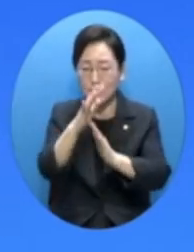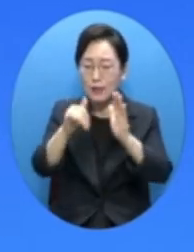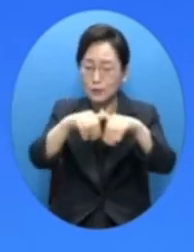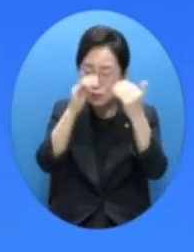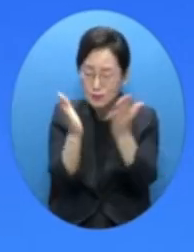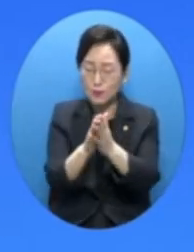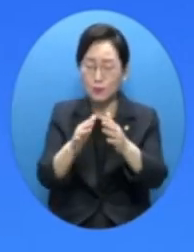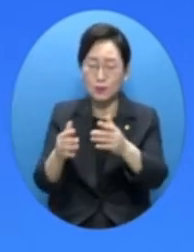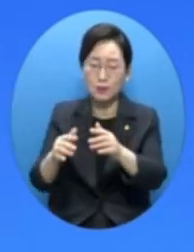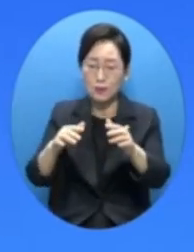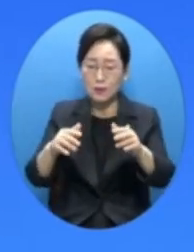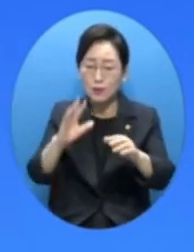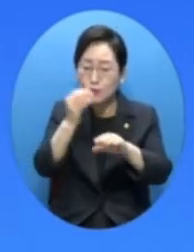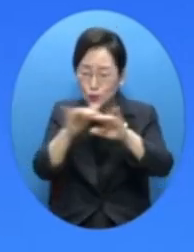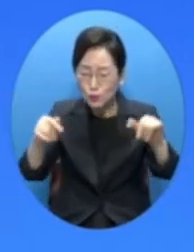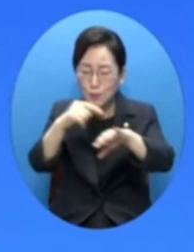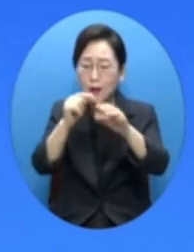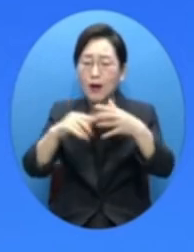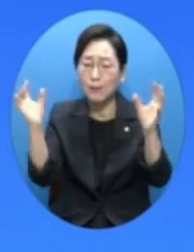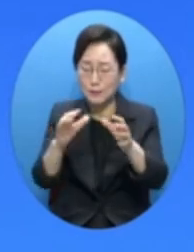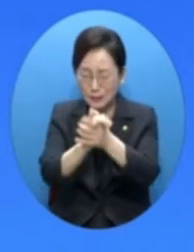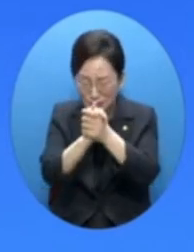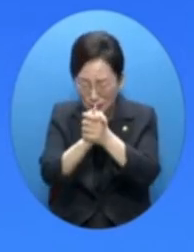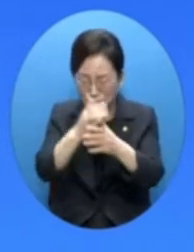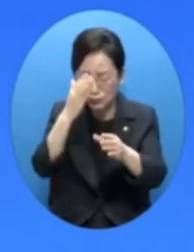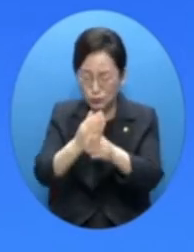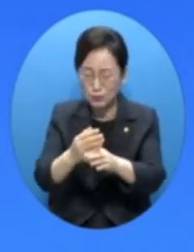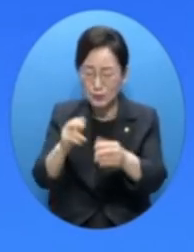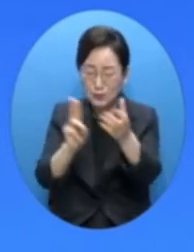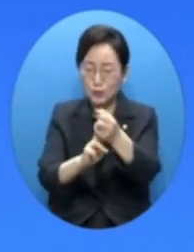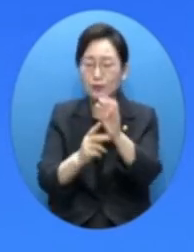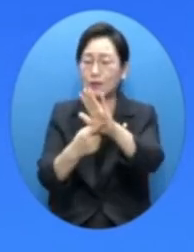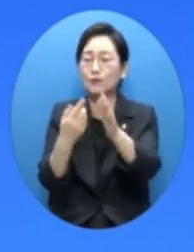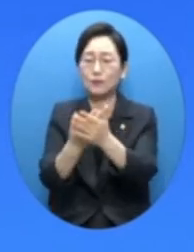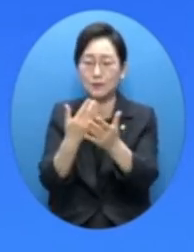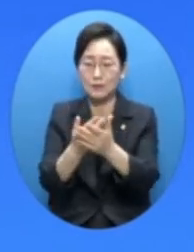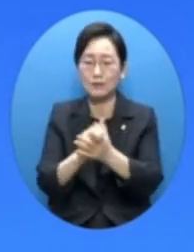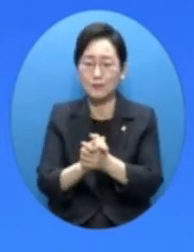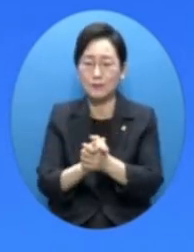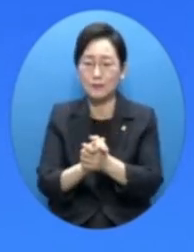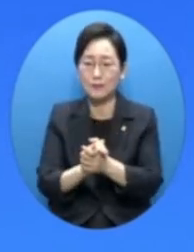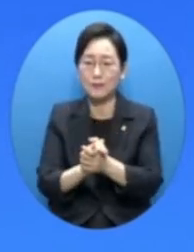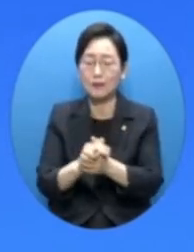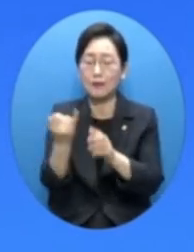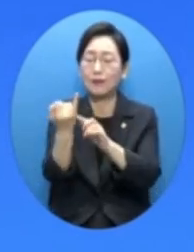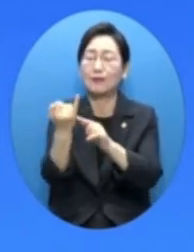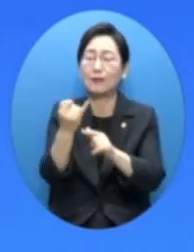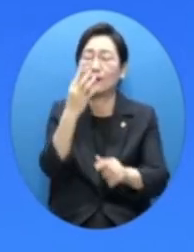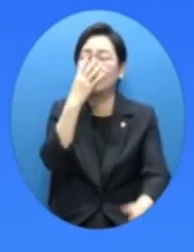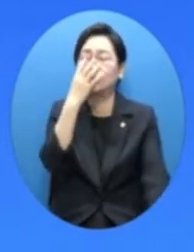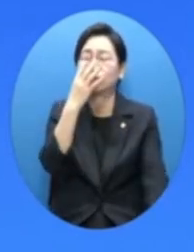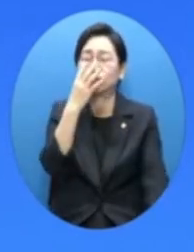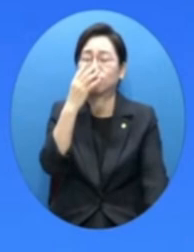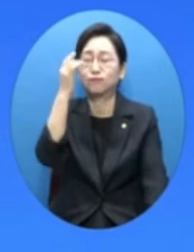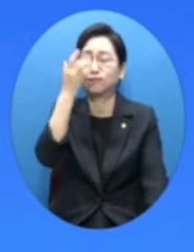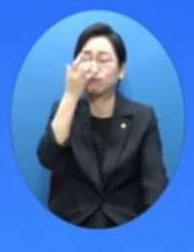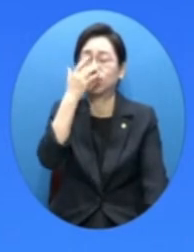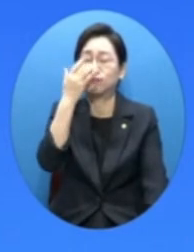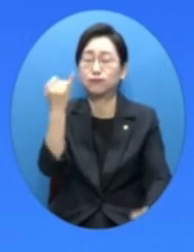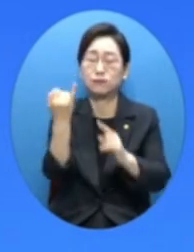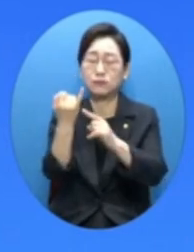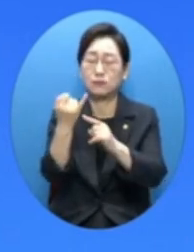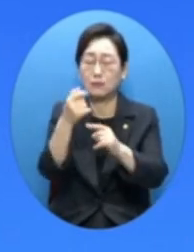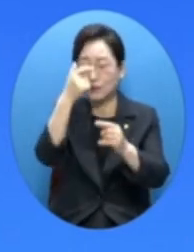기도하고 온 교구가 기도했사오니 하나님 기적을 베풀어 주옵소서. 그거 아무런 기도도 반응이 없고 기도가